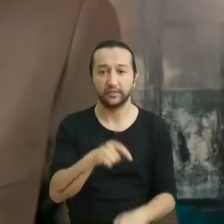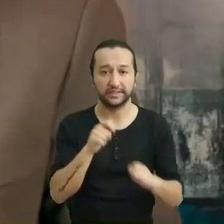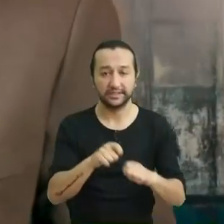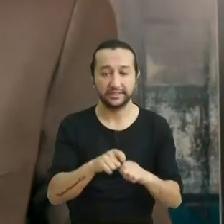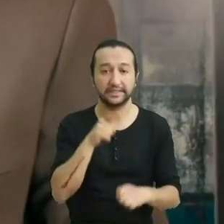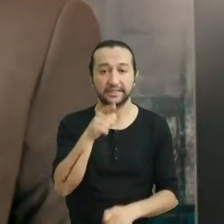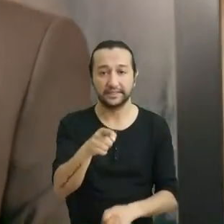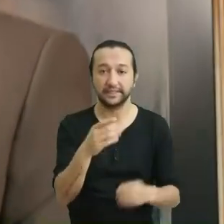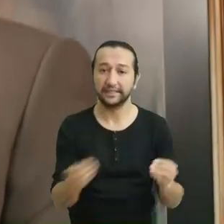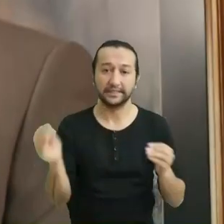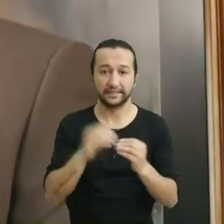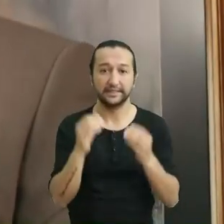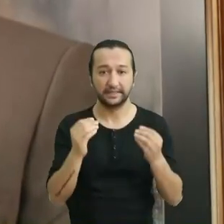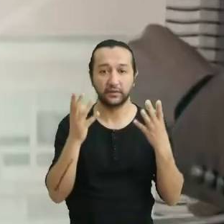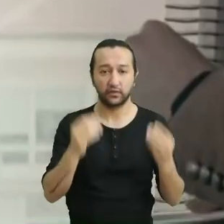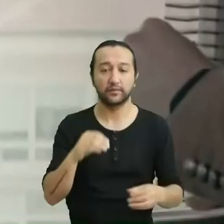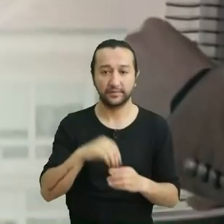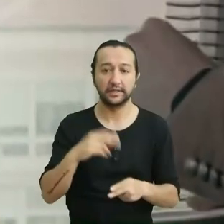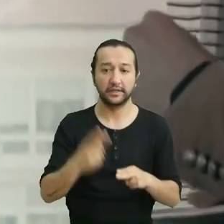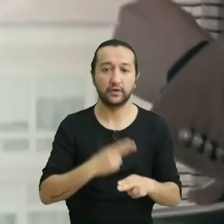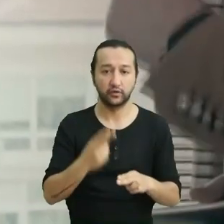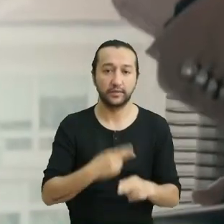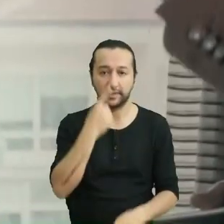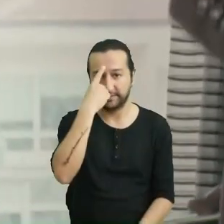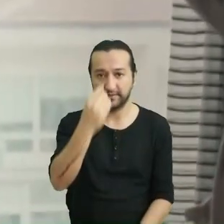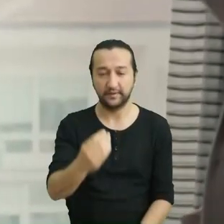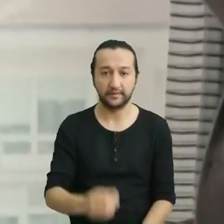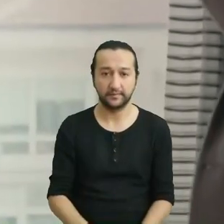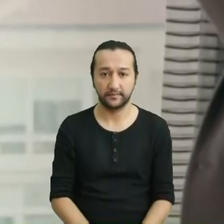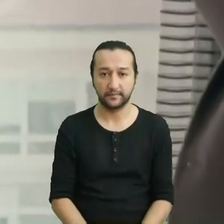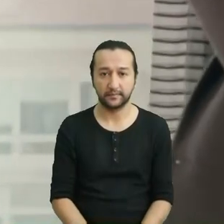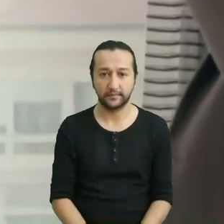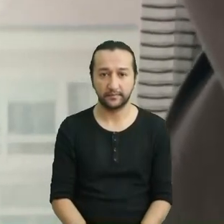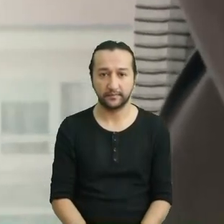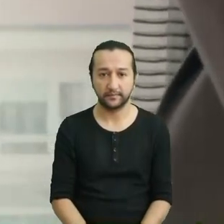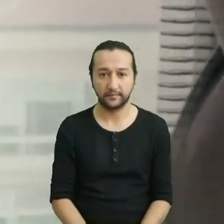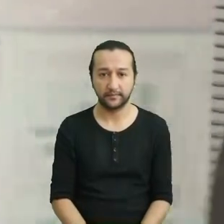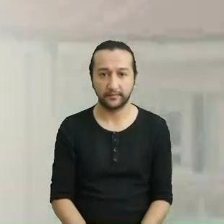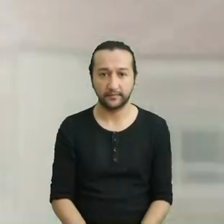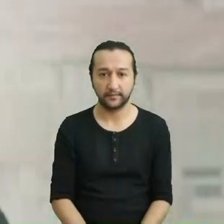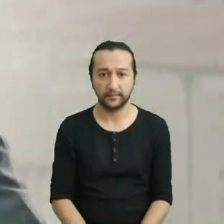işte sizden daha iyi olduğum için tecrübelerimi aktarıyorum. Sehpadan aldığı kahvesini yudumluyor.